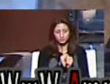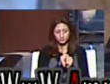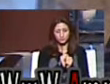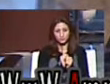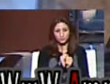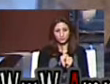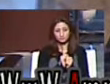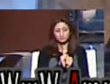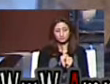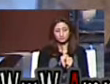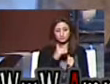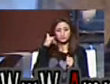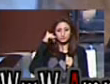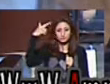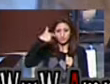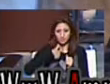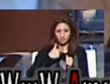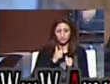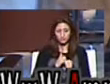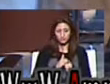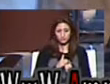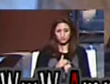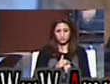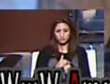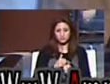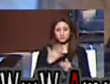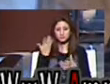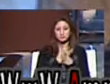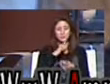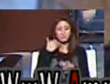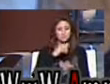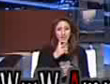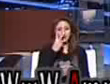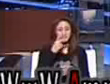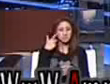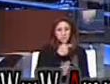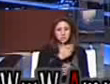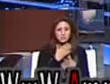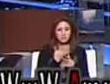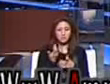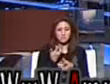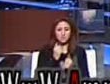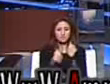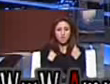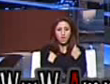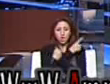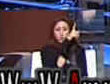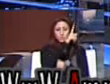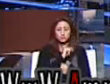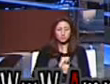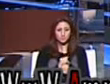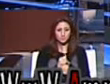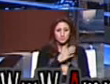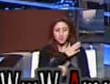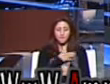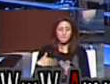الله يخليك استاذ عبد المنعم. معانا معاك يا فندم. ايه اللي حصل يا فندم؟ اللي حصل انه